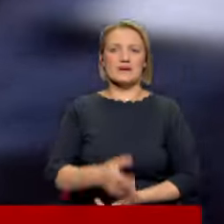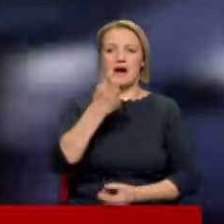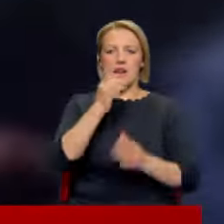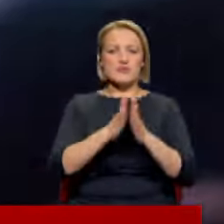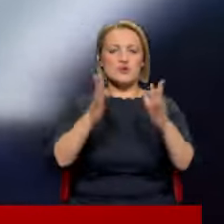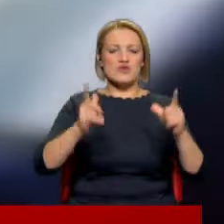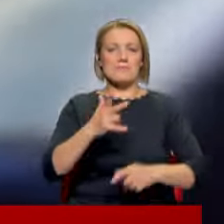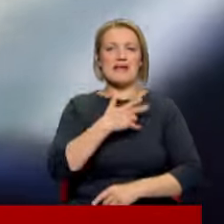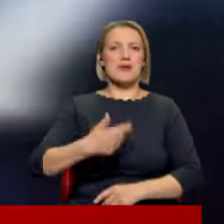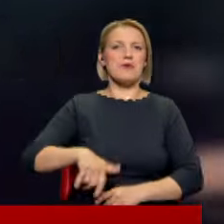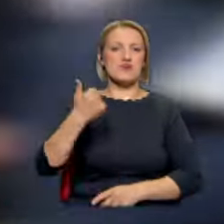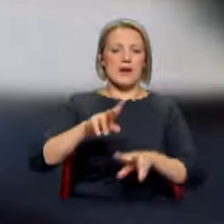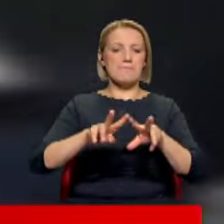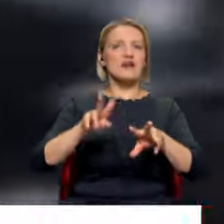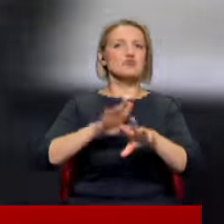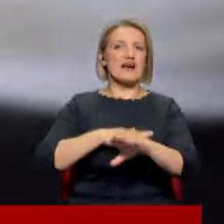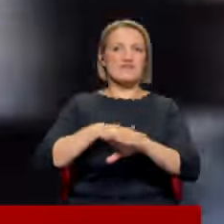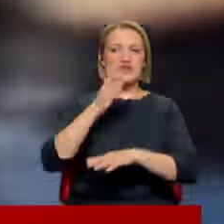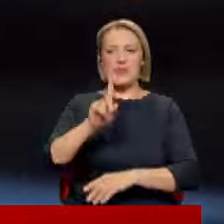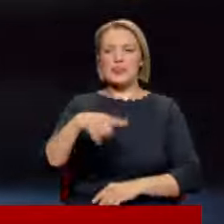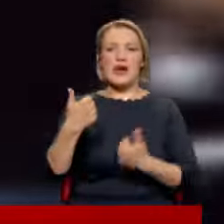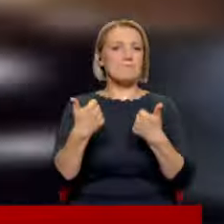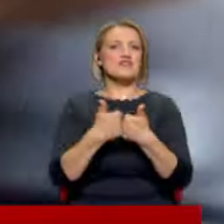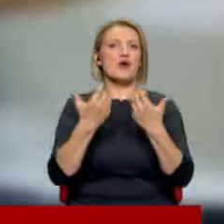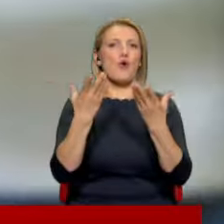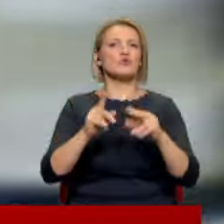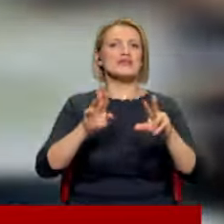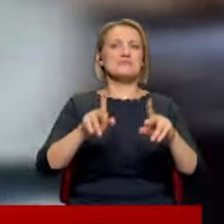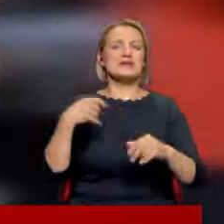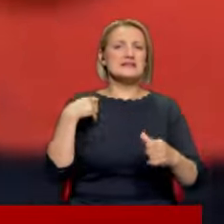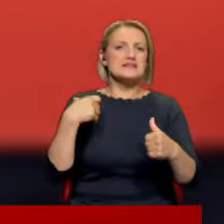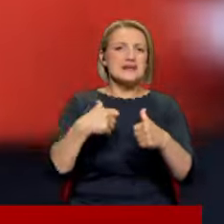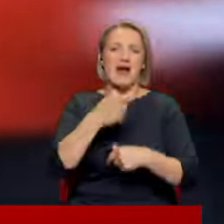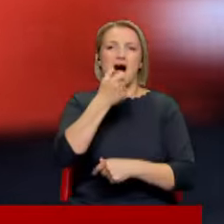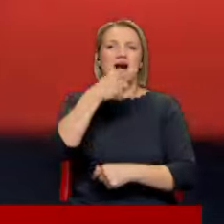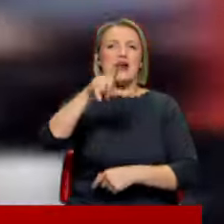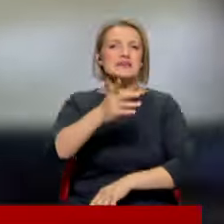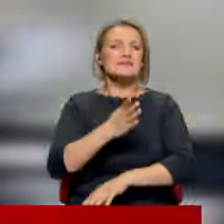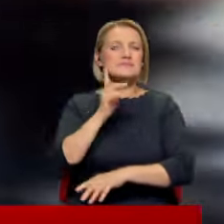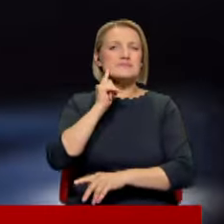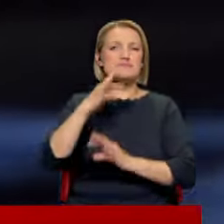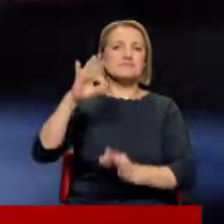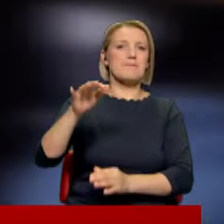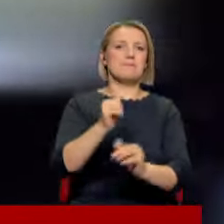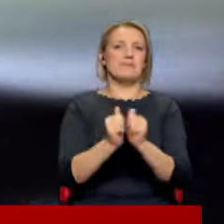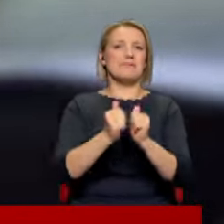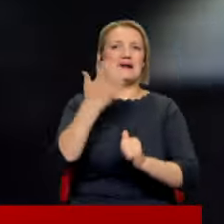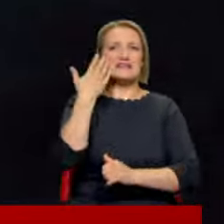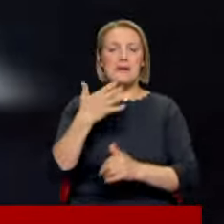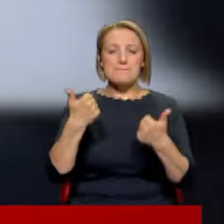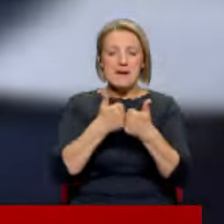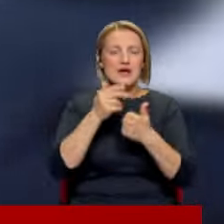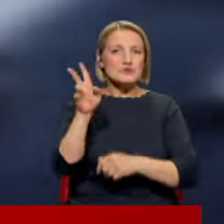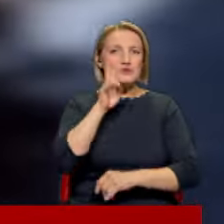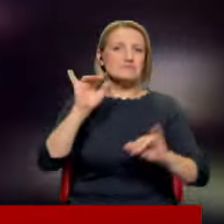Ankara Büyükşehir Belediye Başkanı Mansur Yavaş diğer maçlarda olduğu gibi yine maçı Ankaralılarla izledi. Maç sonu dans ederek